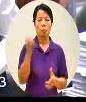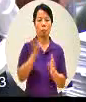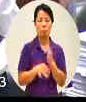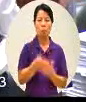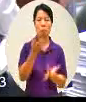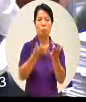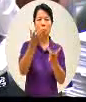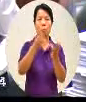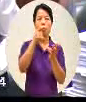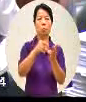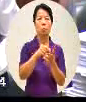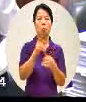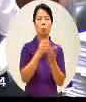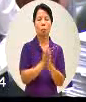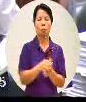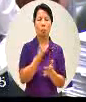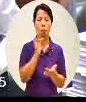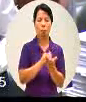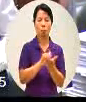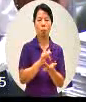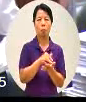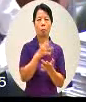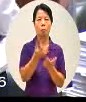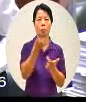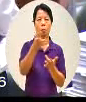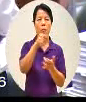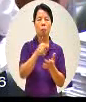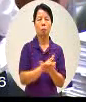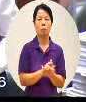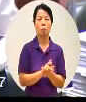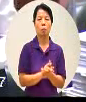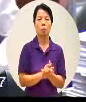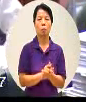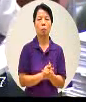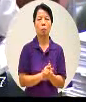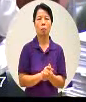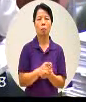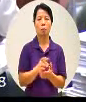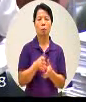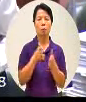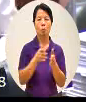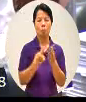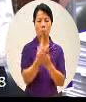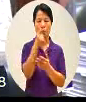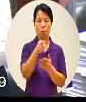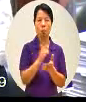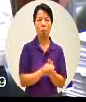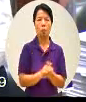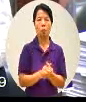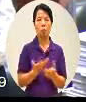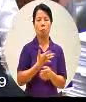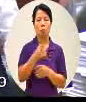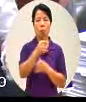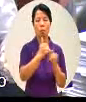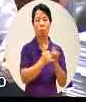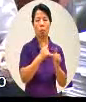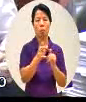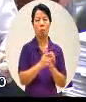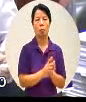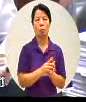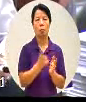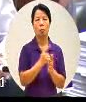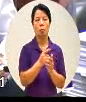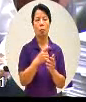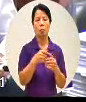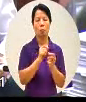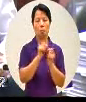戴澳新单项，我今天没时间跟你再讨论其他的，这个单项不要让我们百姓暴露在